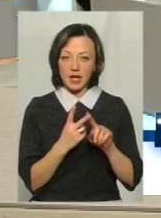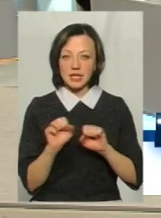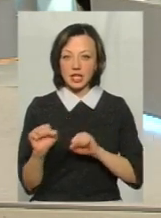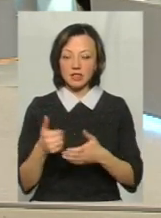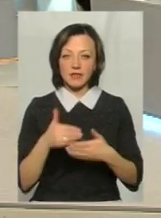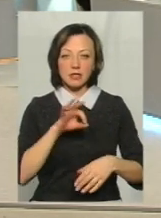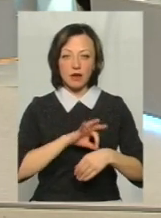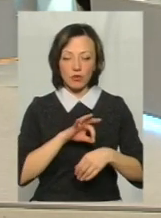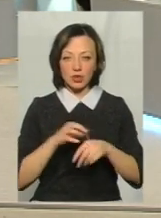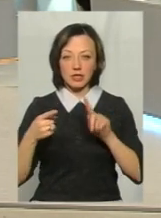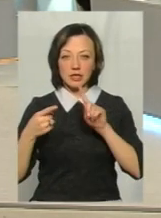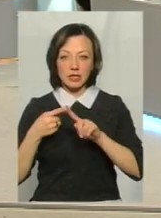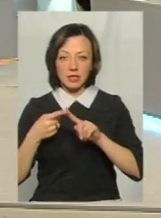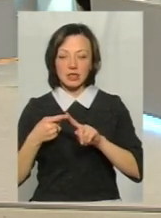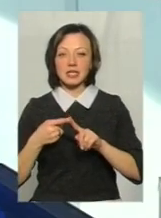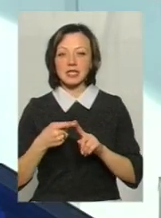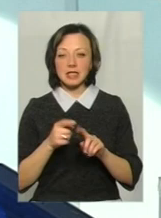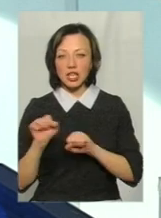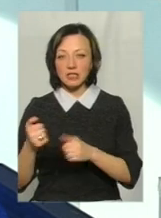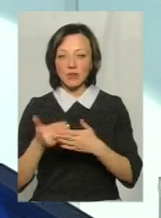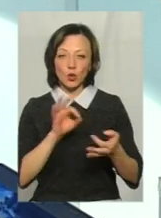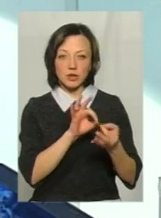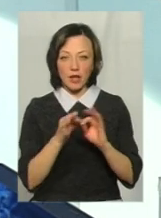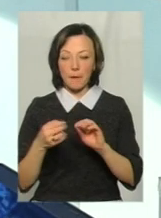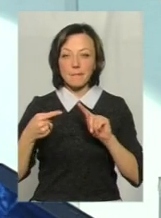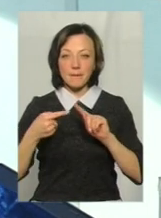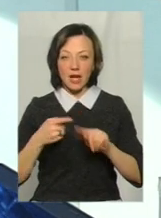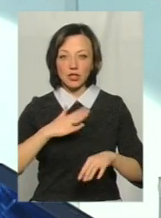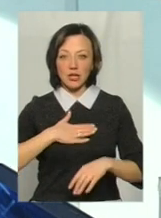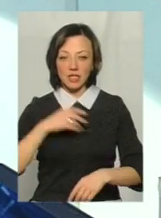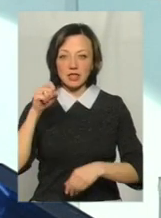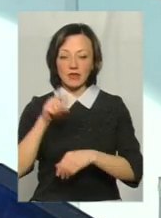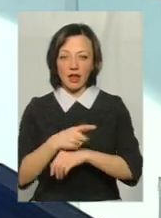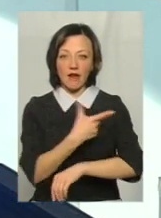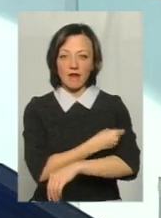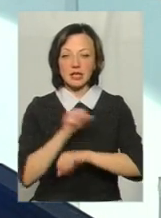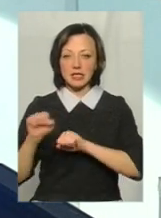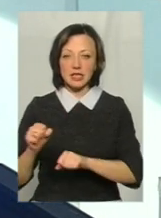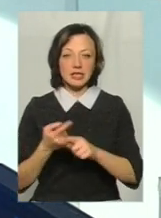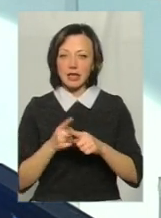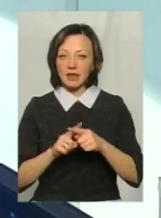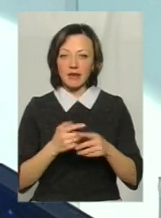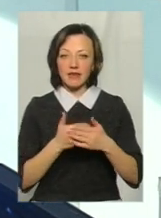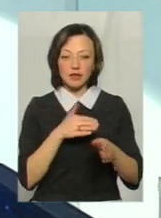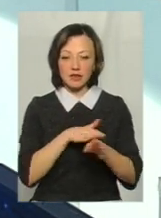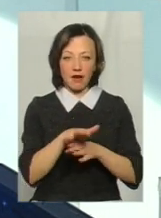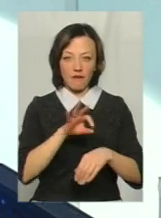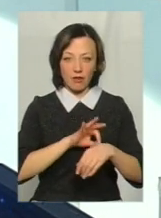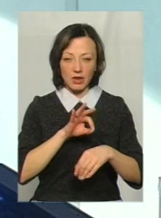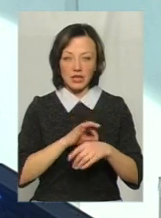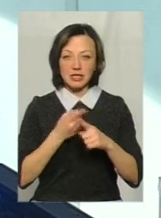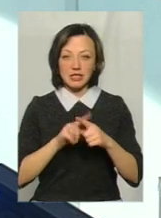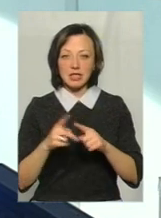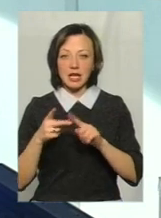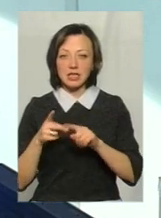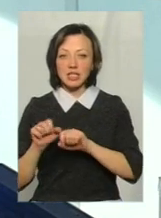від захворювання і захищеність від ускладнень. Перше, наше завдання вакцинації – це не захищення. захищеність повністю від захворювання, це